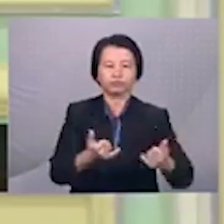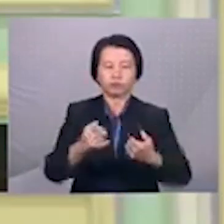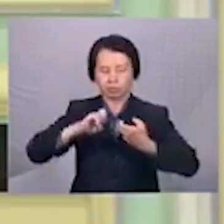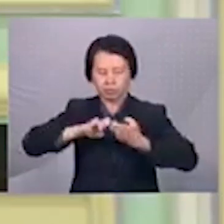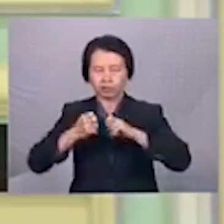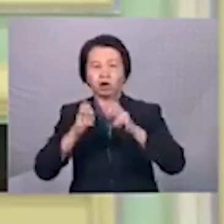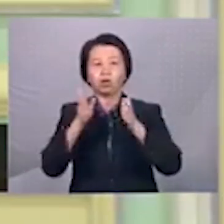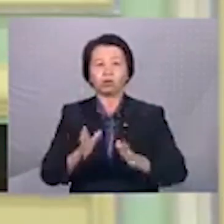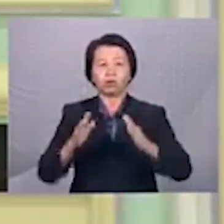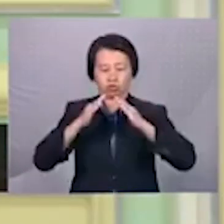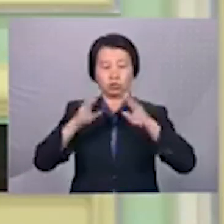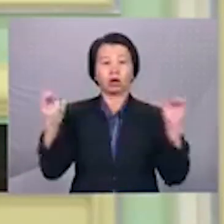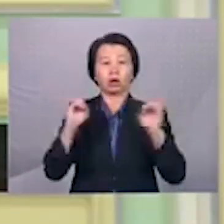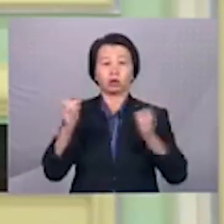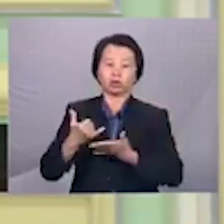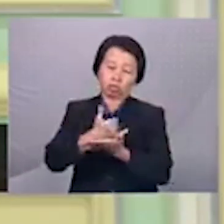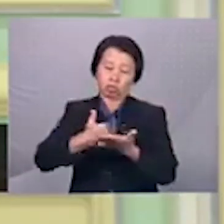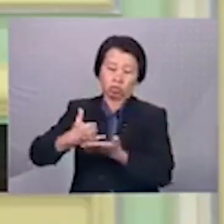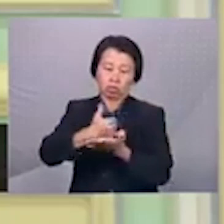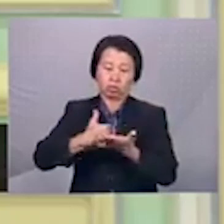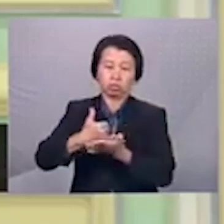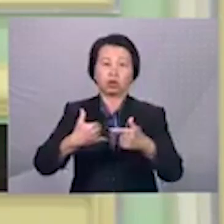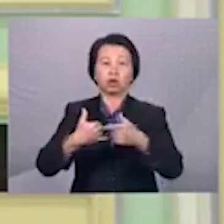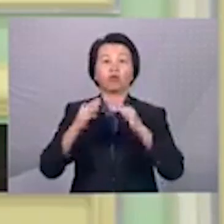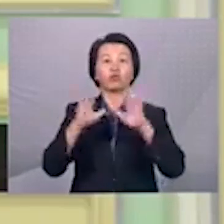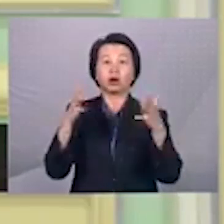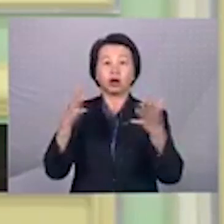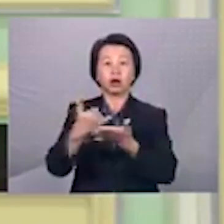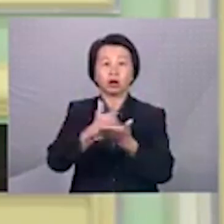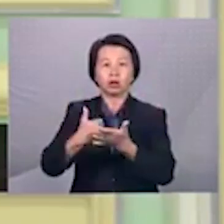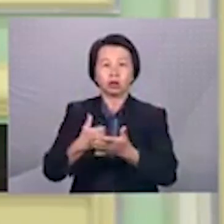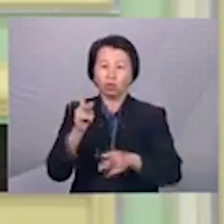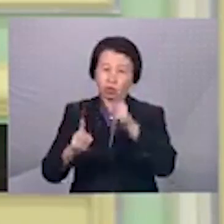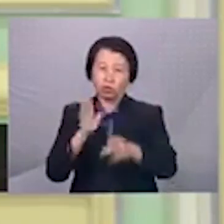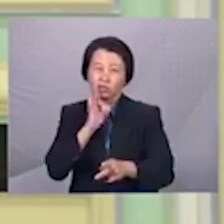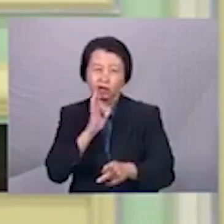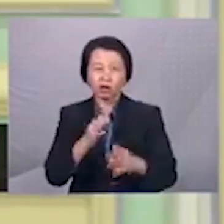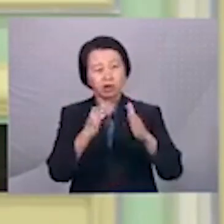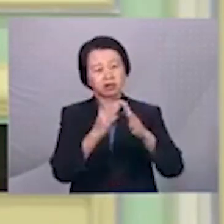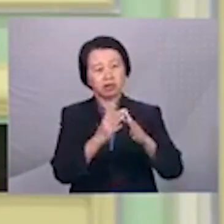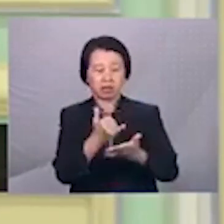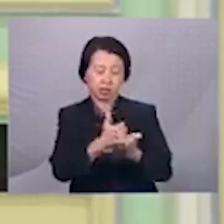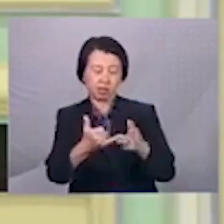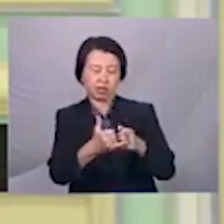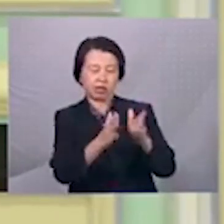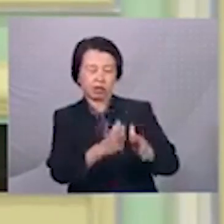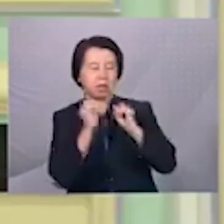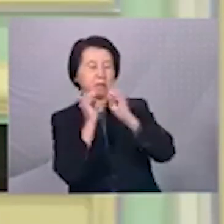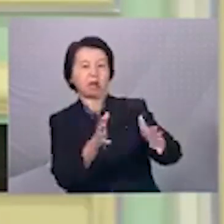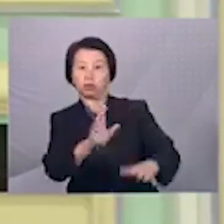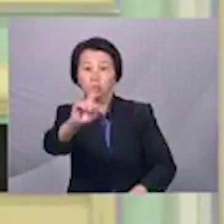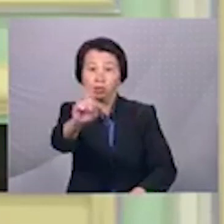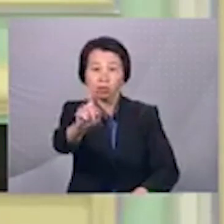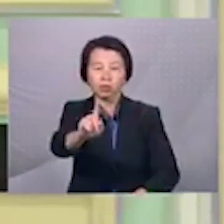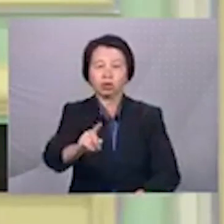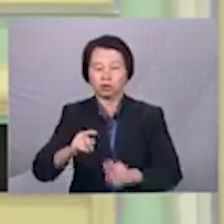bahwa gelandang masih terbiar di Kuala Lumpur ini suka saja tekan bahwa pihak di BCL